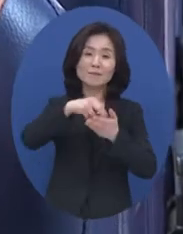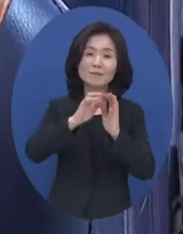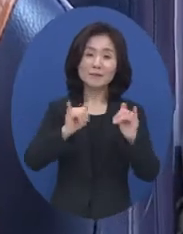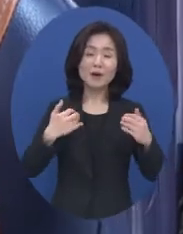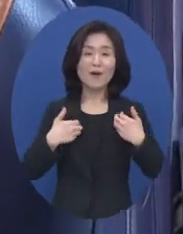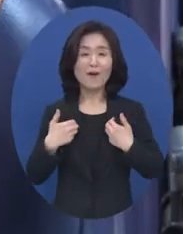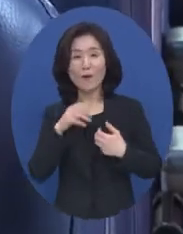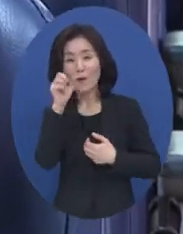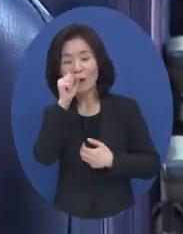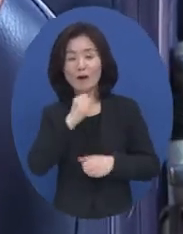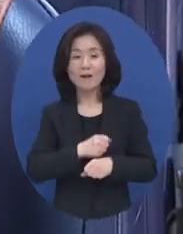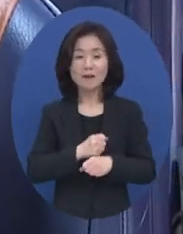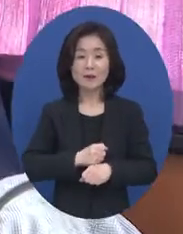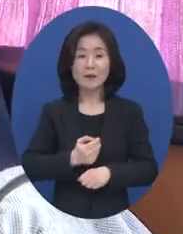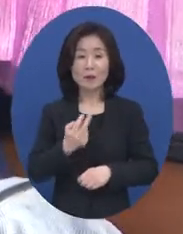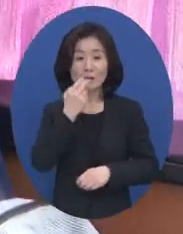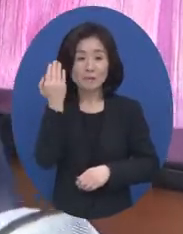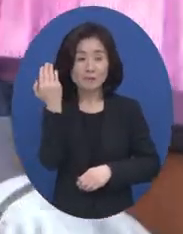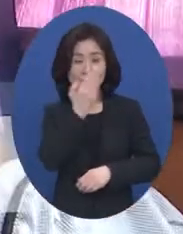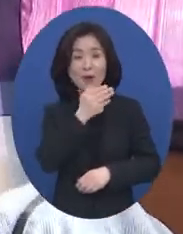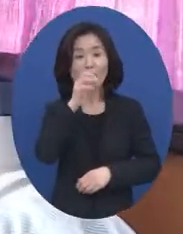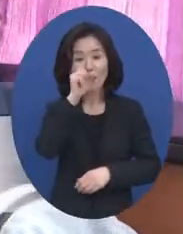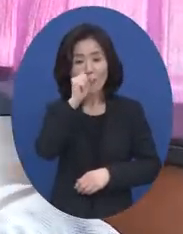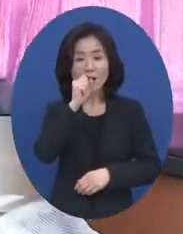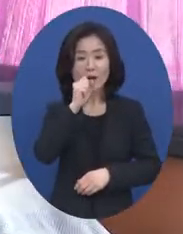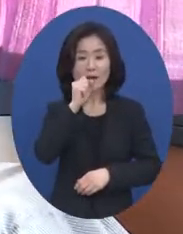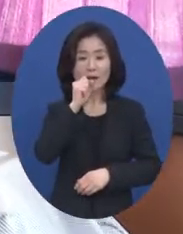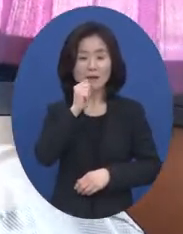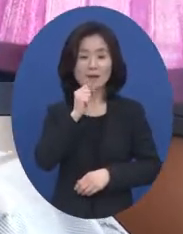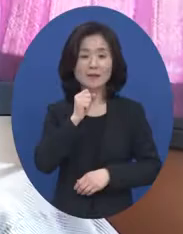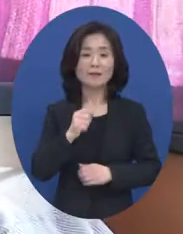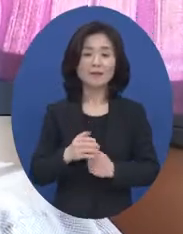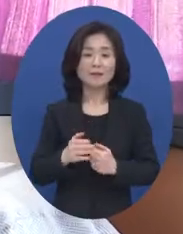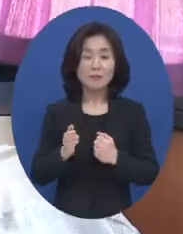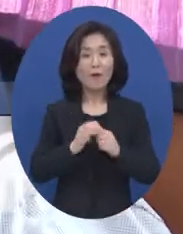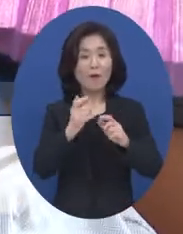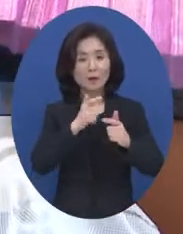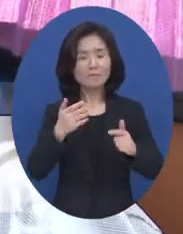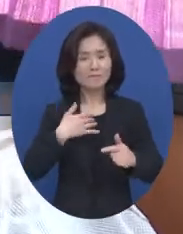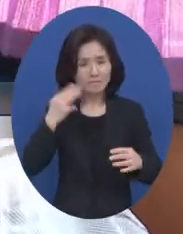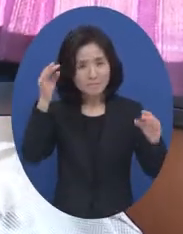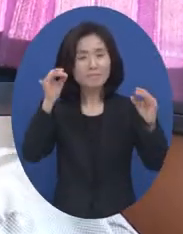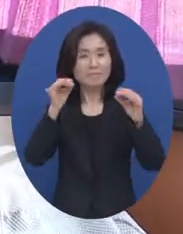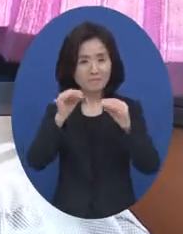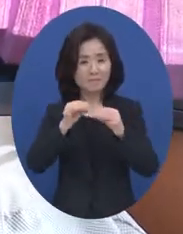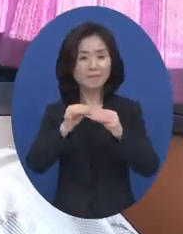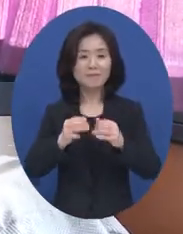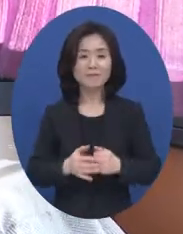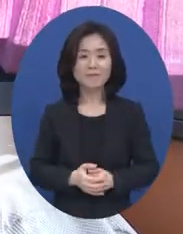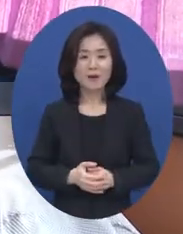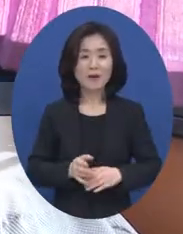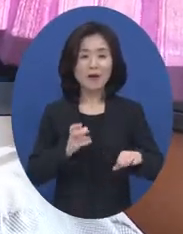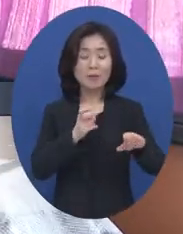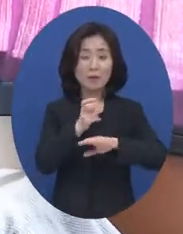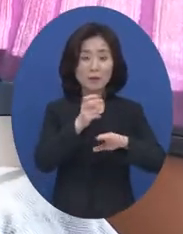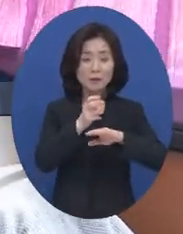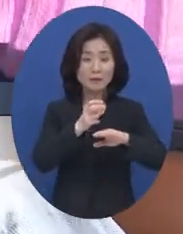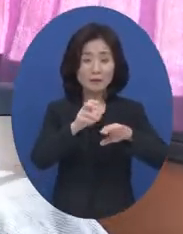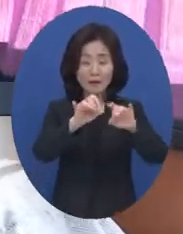승객들의 반응이 좋습니다. 일단 맑은 공기 나오니까 좋을 거고 미세 때문에 여러 가지로 찬성할 것